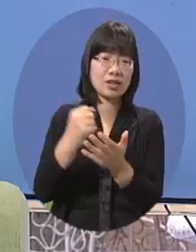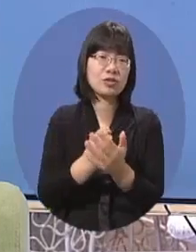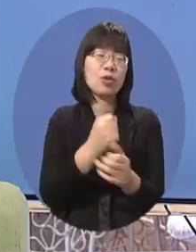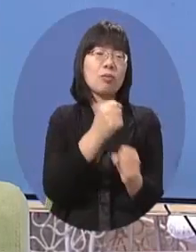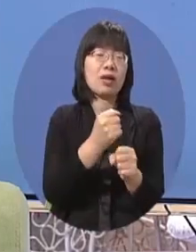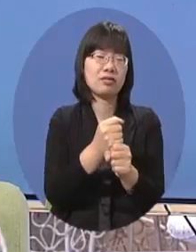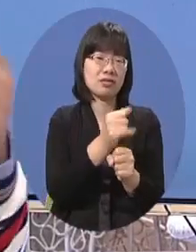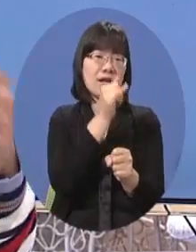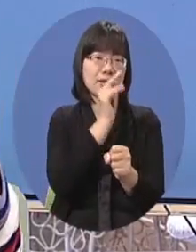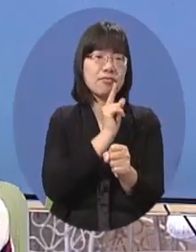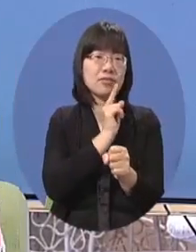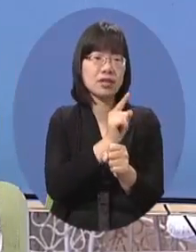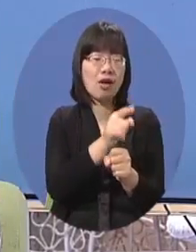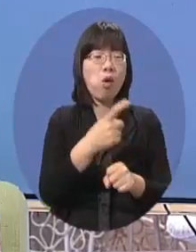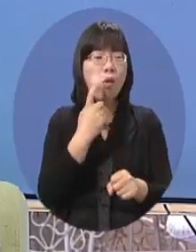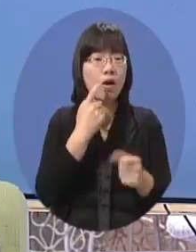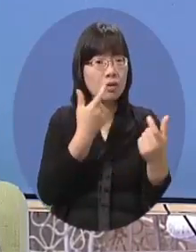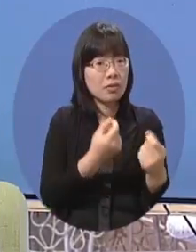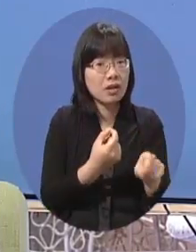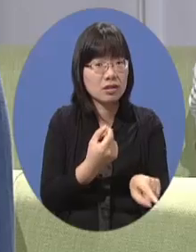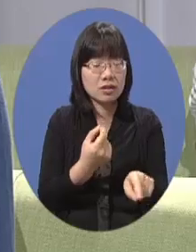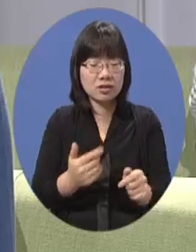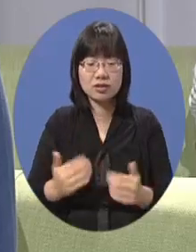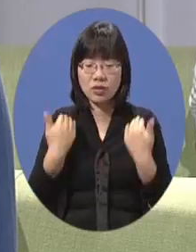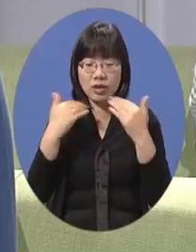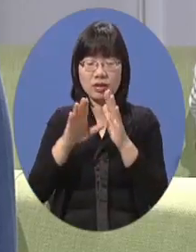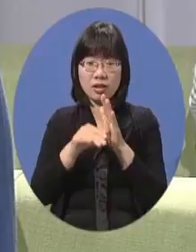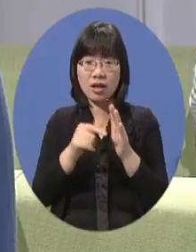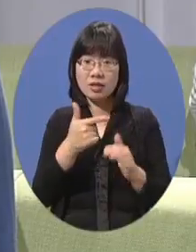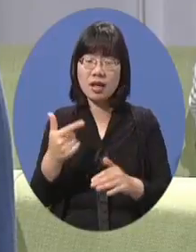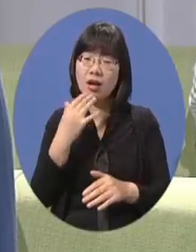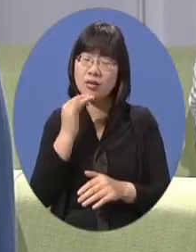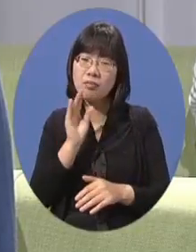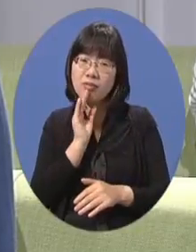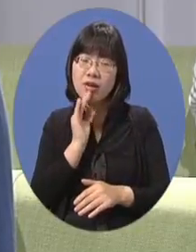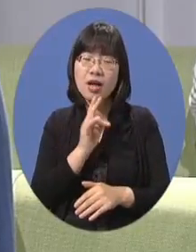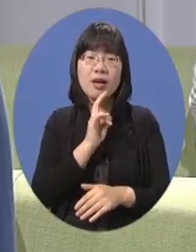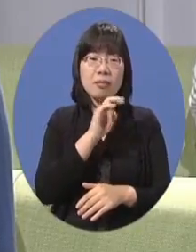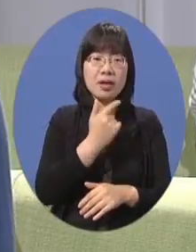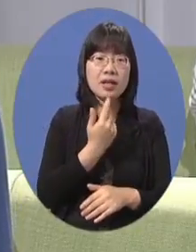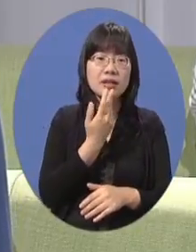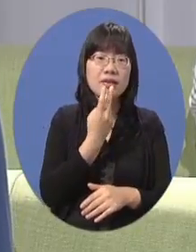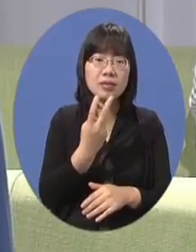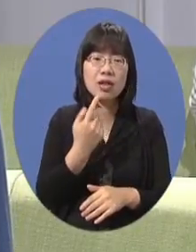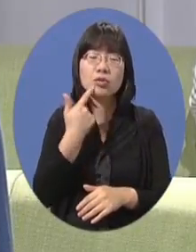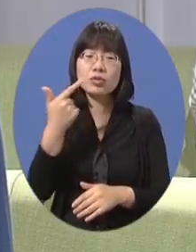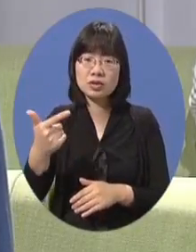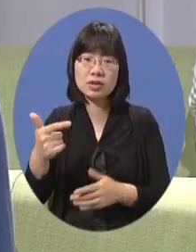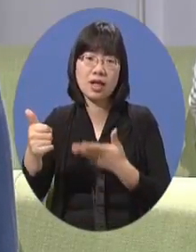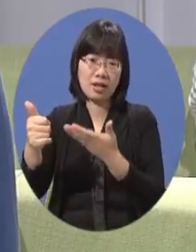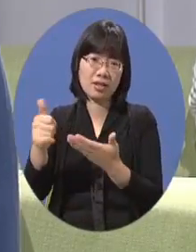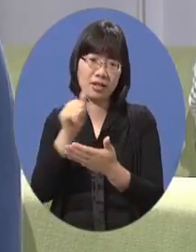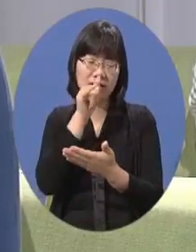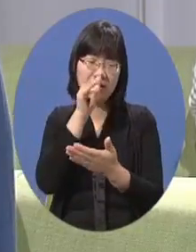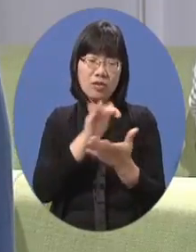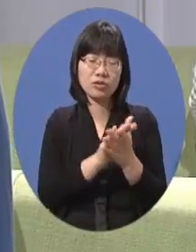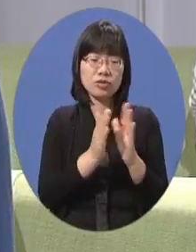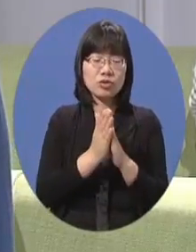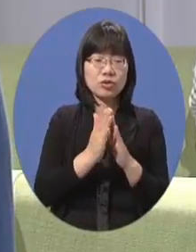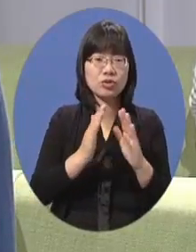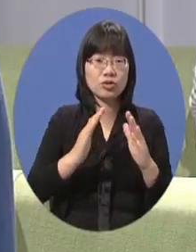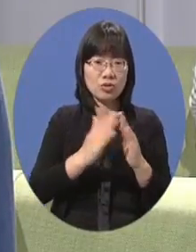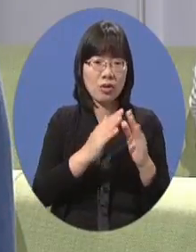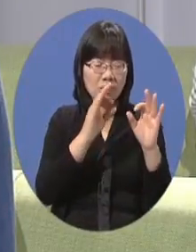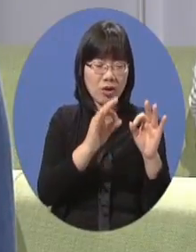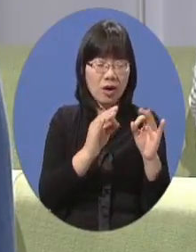그런 거짓말이 성장 과정에서 지극히 당연하다는 건가요? 그럼요. 특히 만 3세에서 6세 사이의 그 유아들에게 있어서는. 그래서 유치원생들 보면은